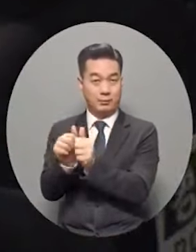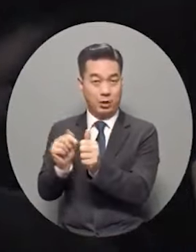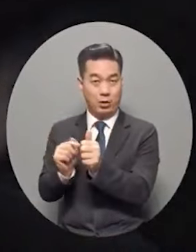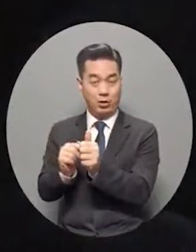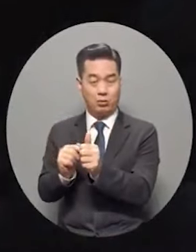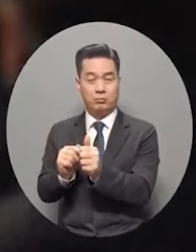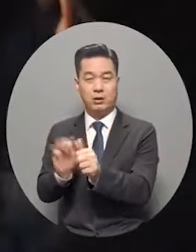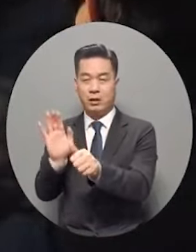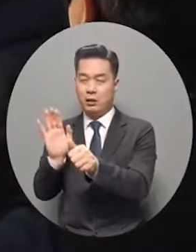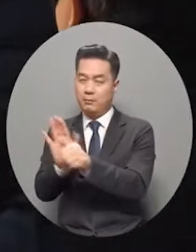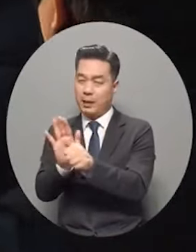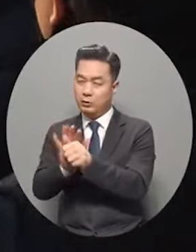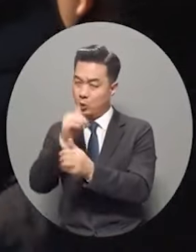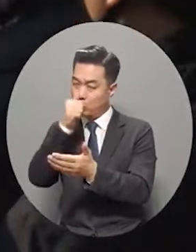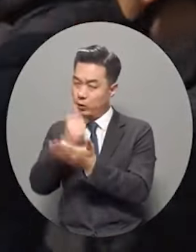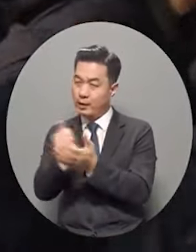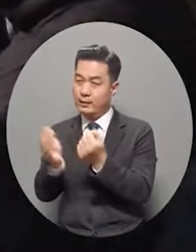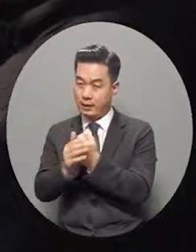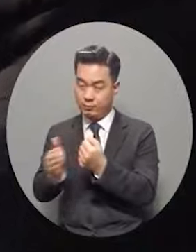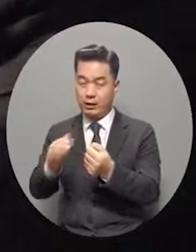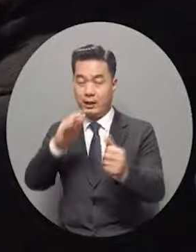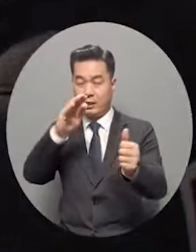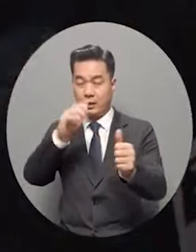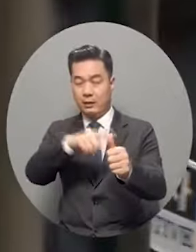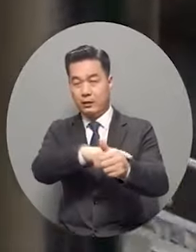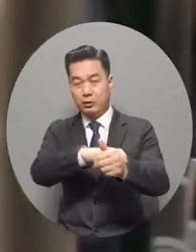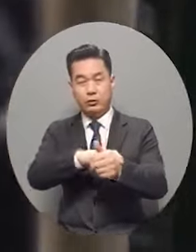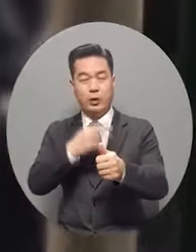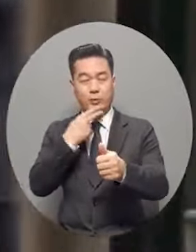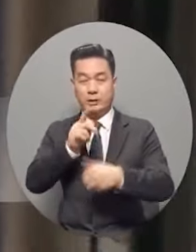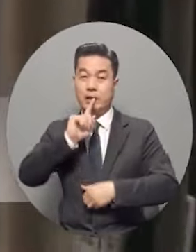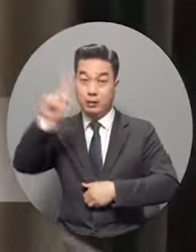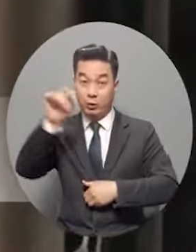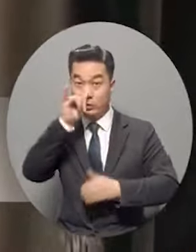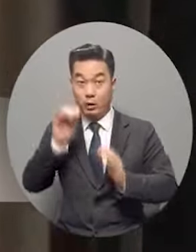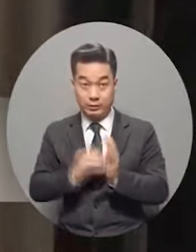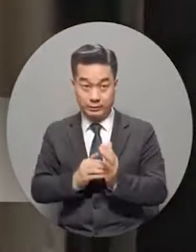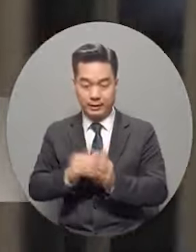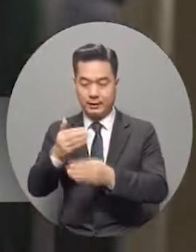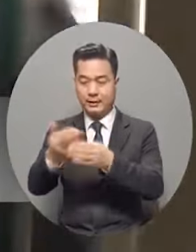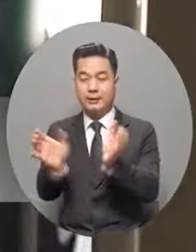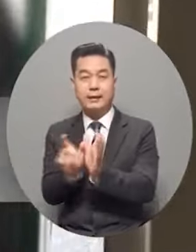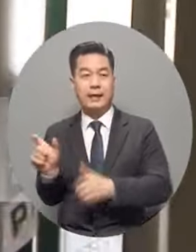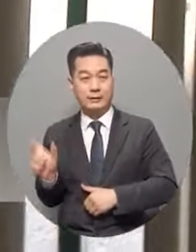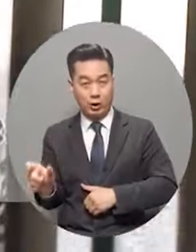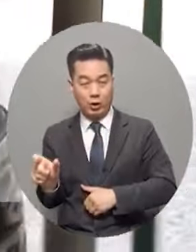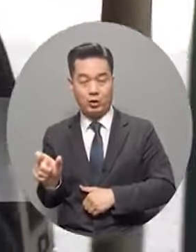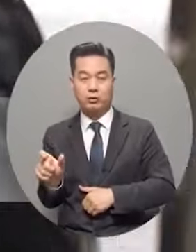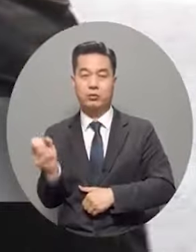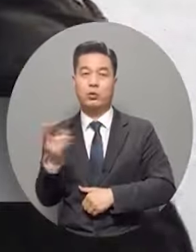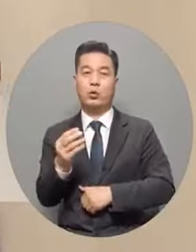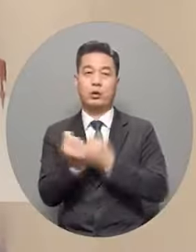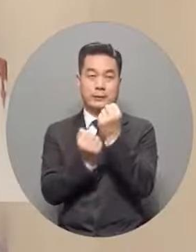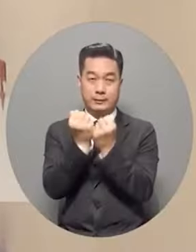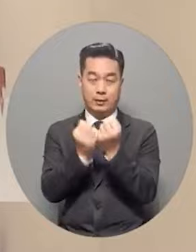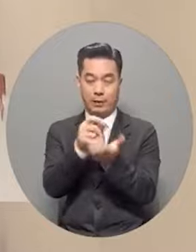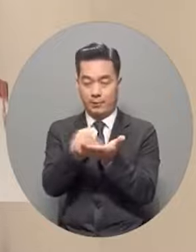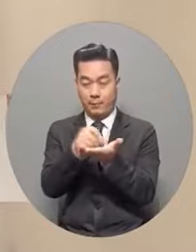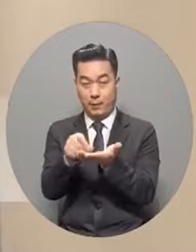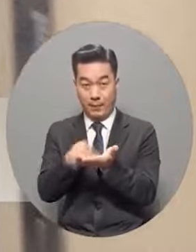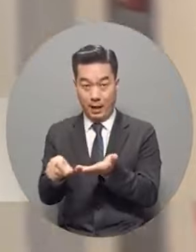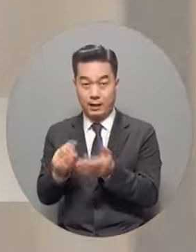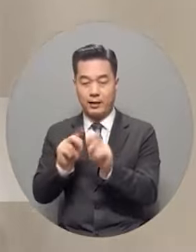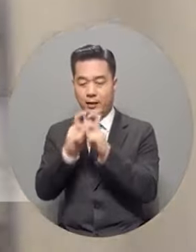등의 혐의로 불구속 기소했습니다. 검찰은 김 씨의 당적과 이른바 변명문 그리고 김 씨의 신상정보에